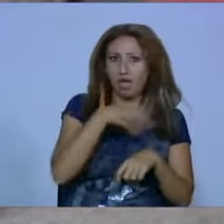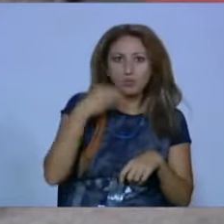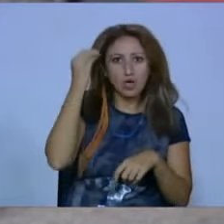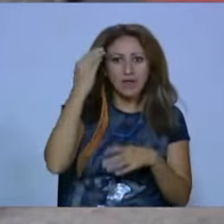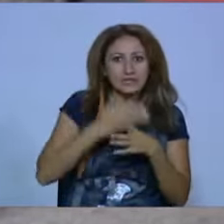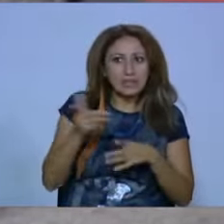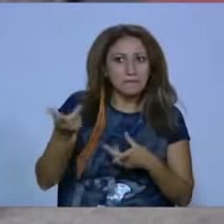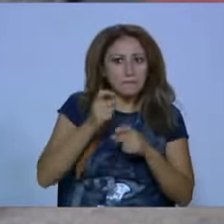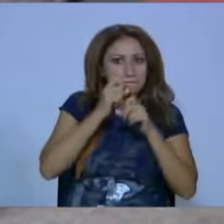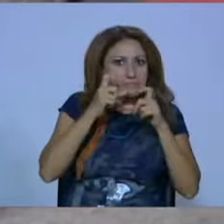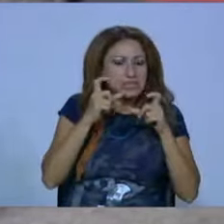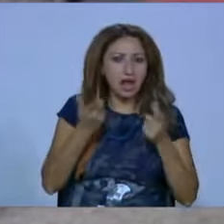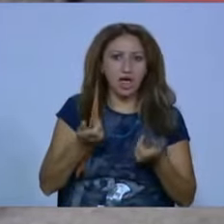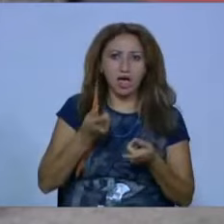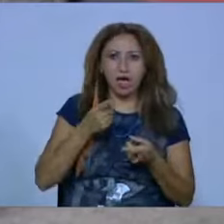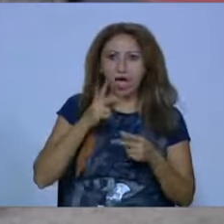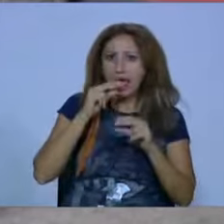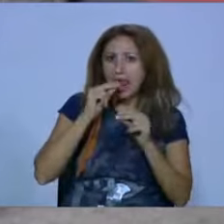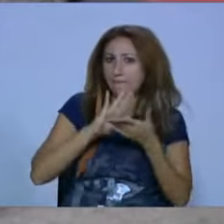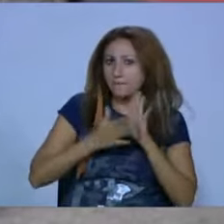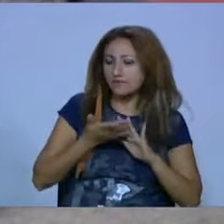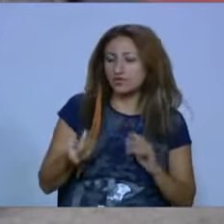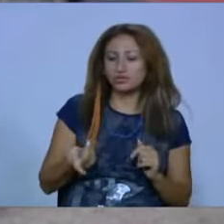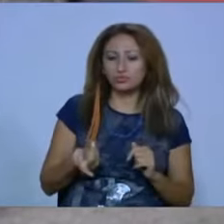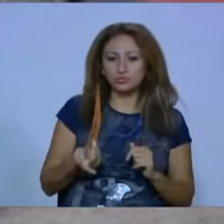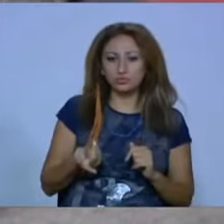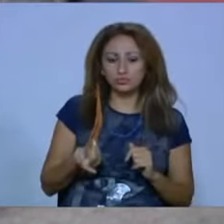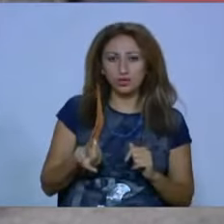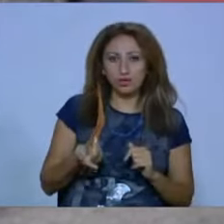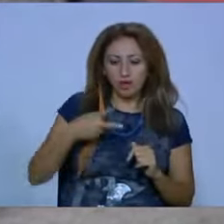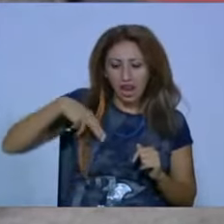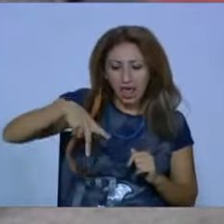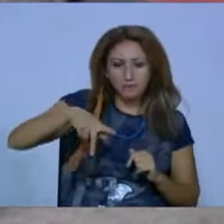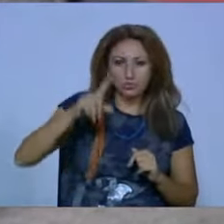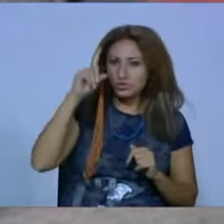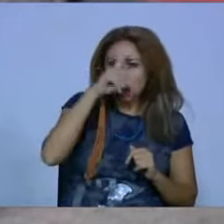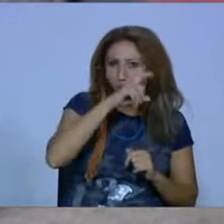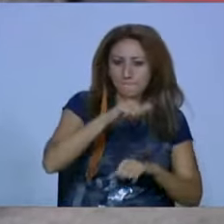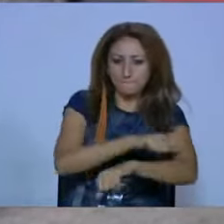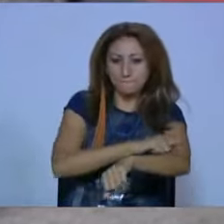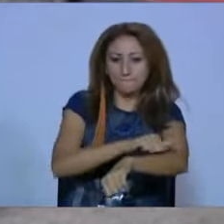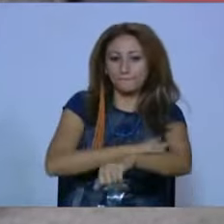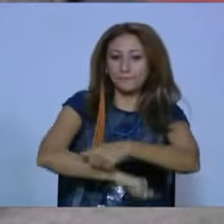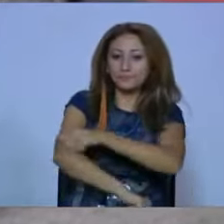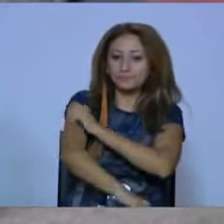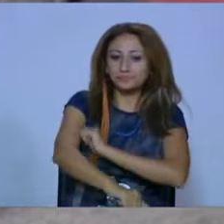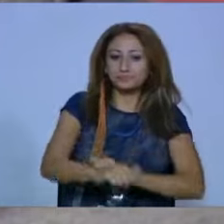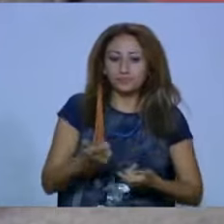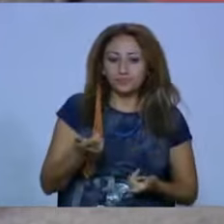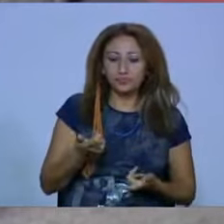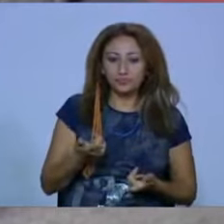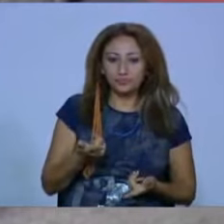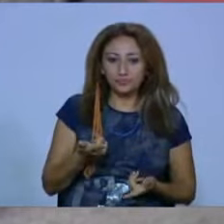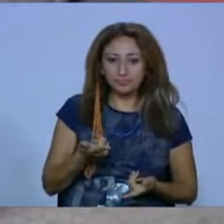اسكندريه ورحت في طنطا ورحت يمنا هناك، طبعا ما قالوا لي